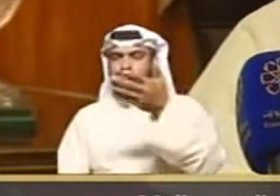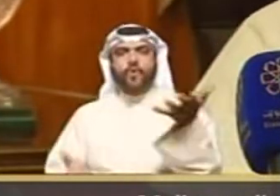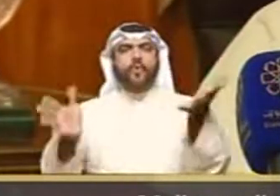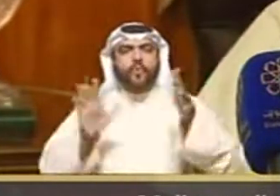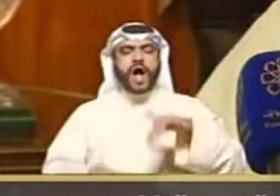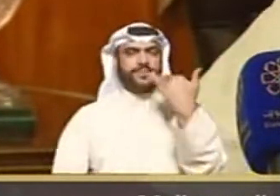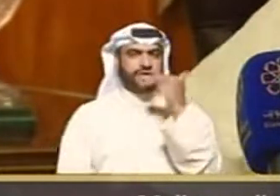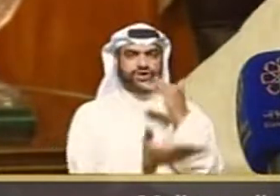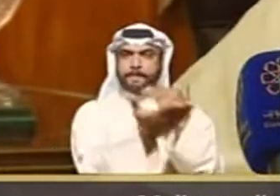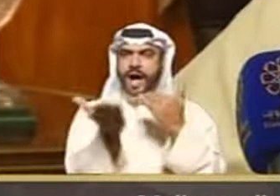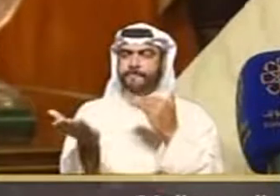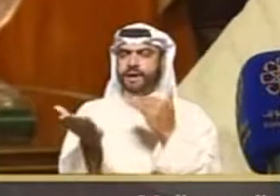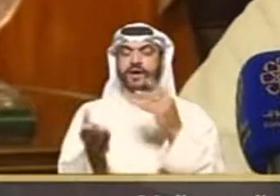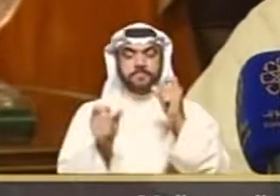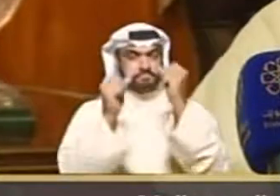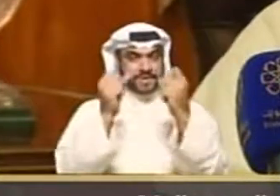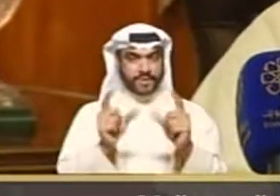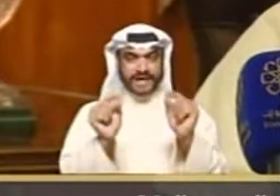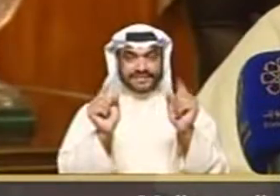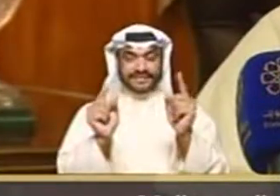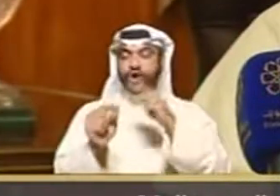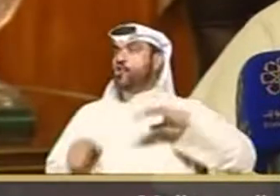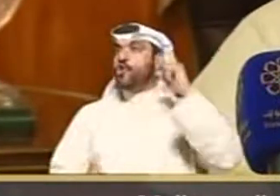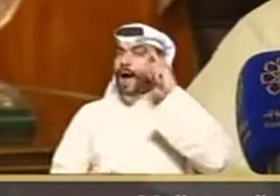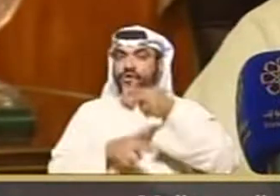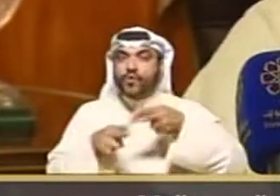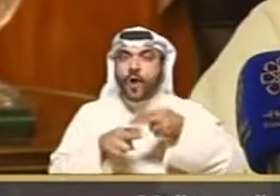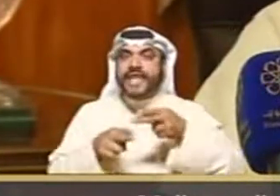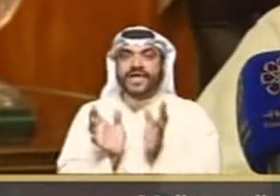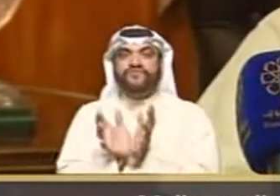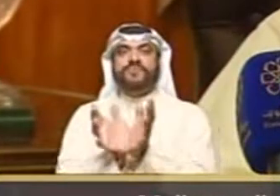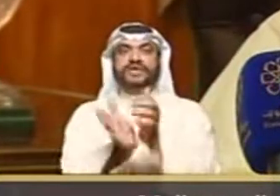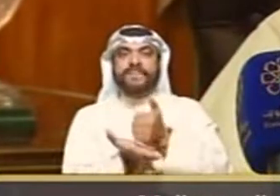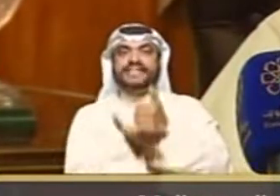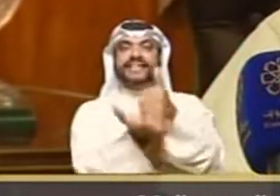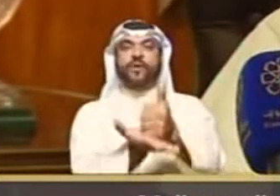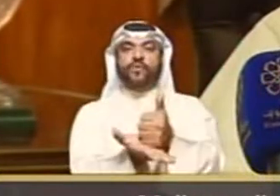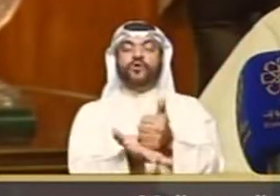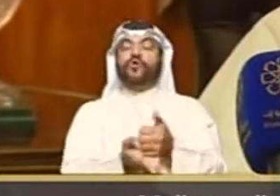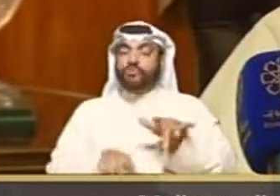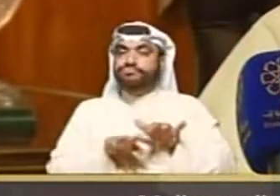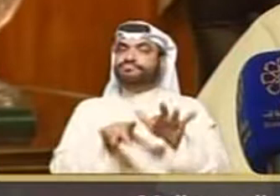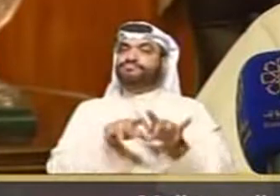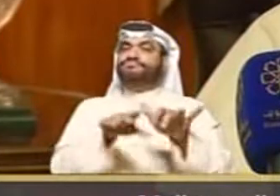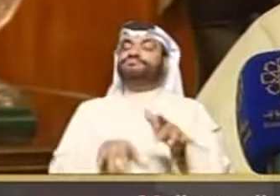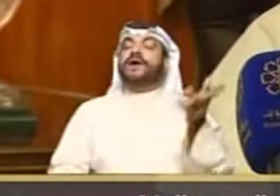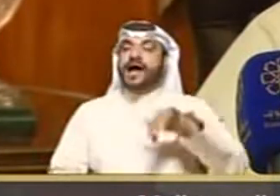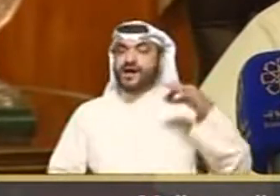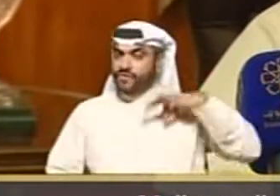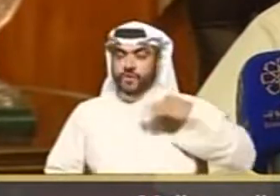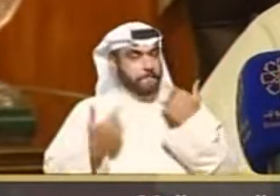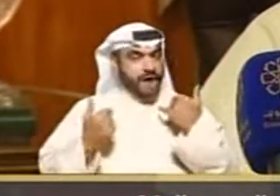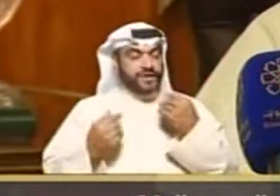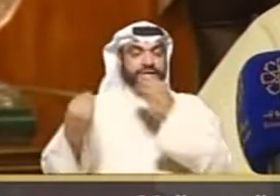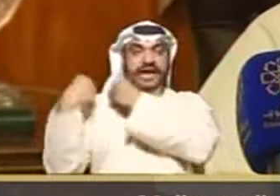بالكويت يعني أصبحت تمتاز بمؤسسات المجتمع المدني وبمؤسسات العمل التطوعي